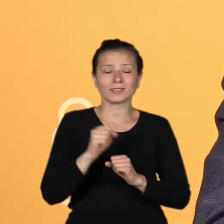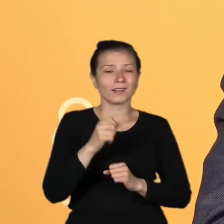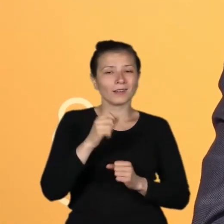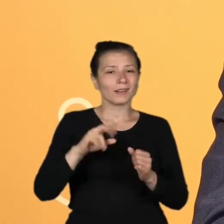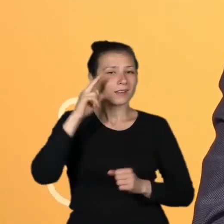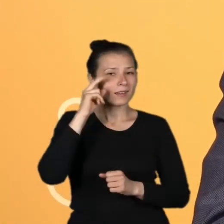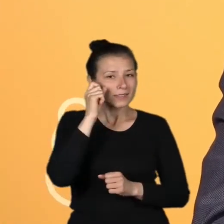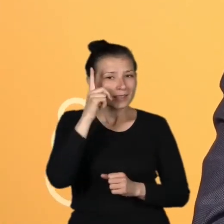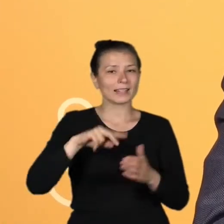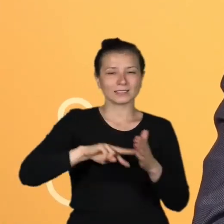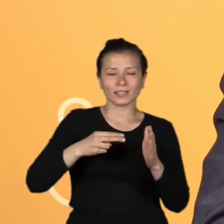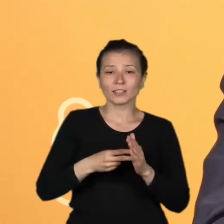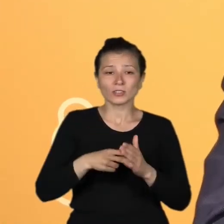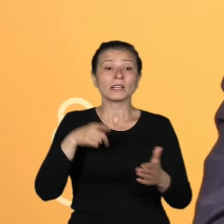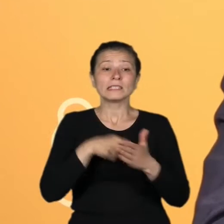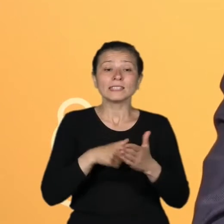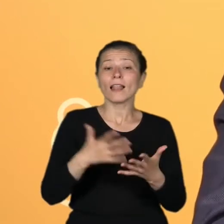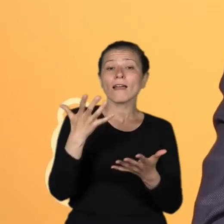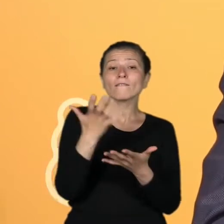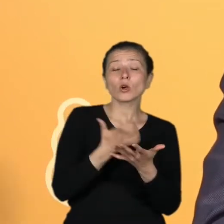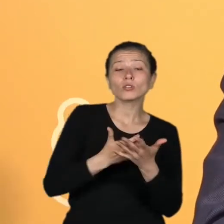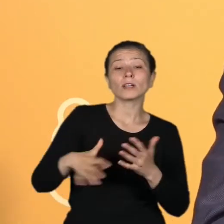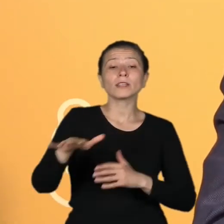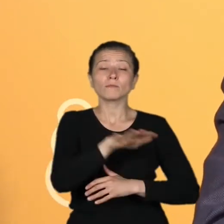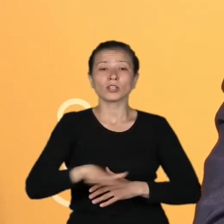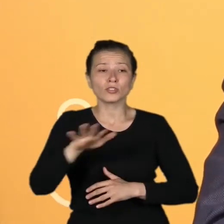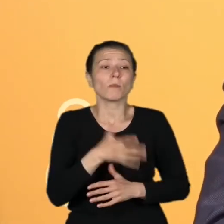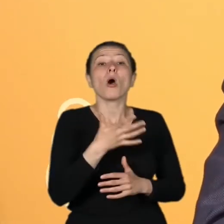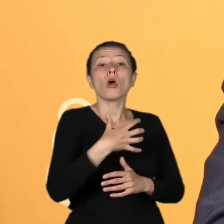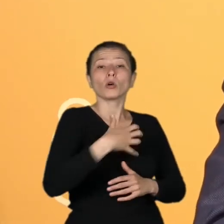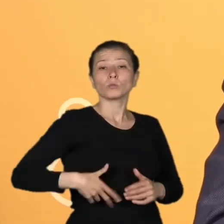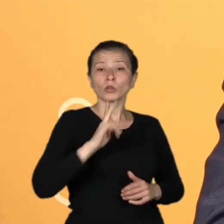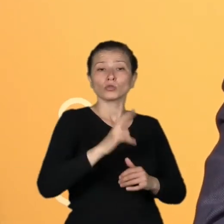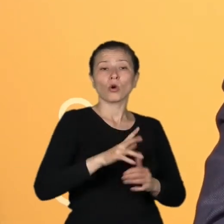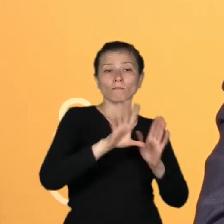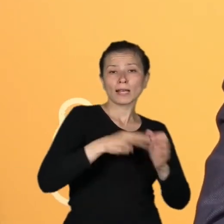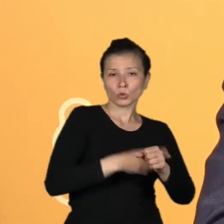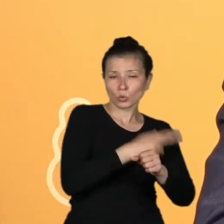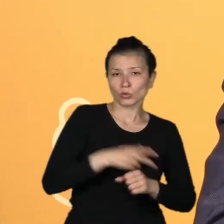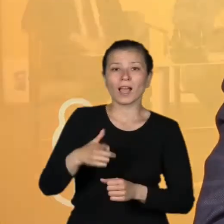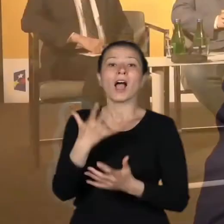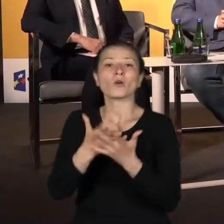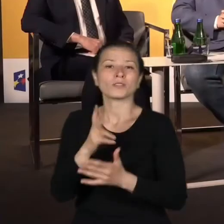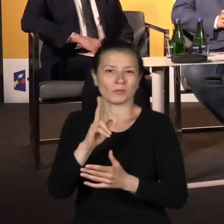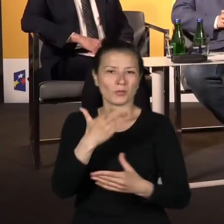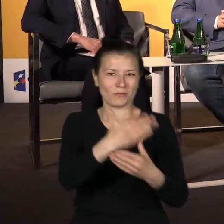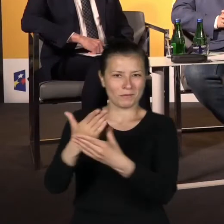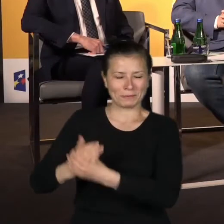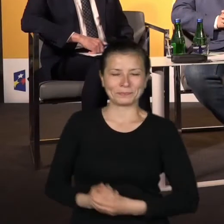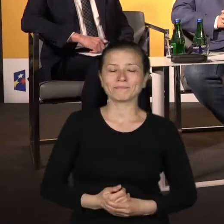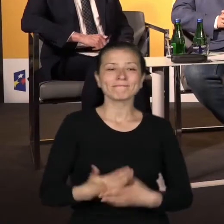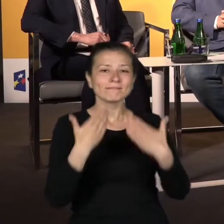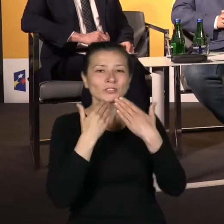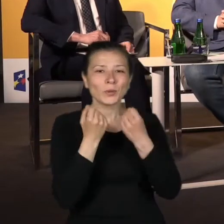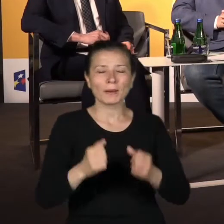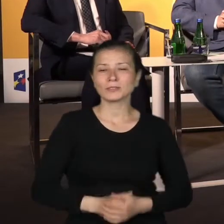gospodarowaniu przestrzeni czy w wykorzystywaniu przestrzeni, bo gospodaruje miasto, a wykorzystują przedsiębiorcy. Dziękuję bardzo.